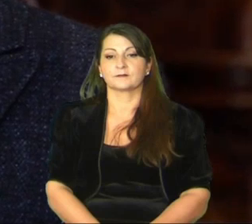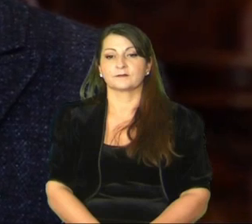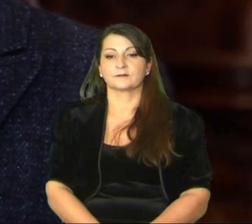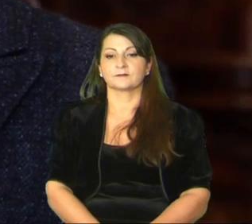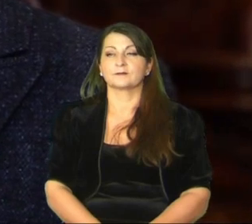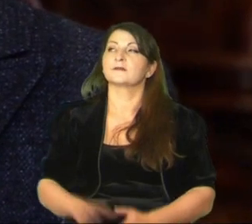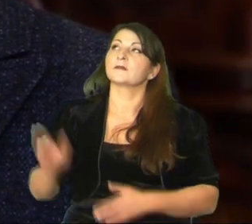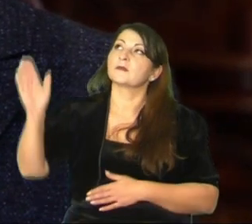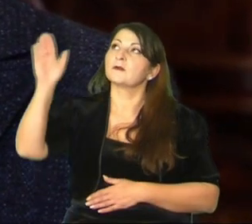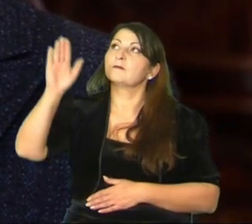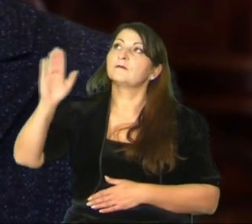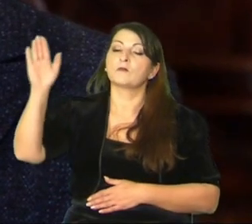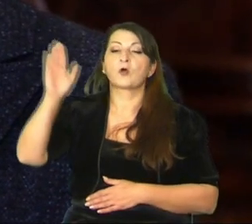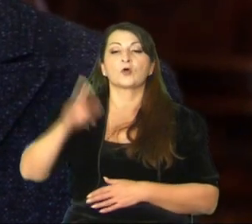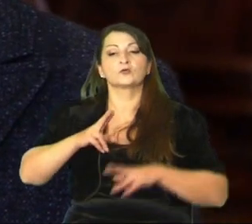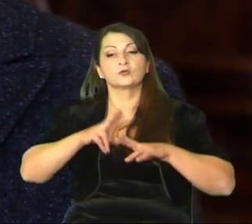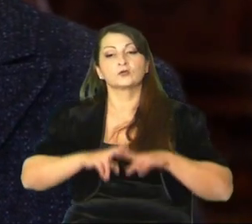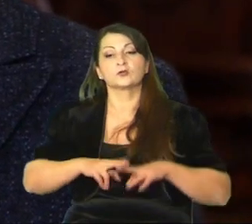Boże, buď nám